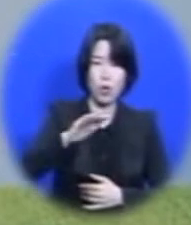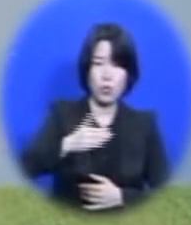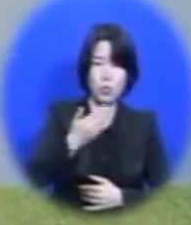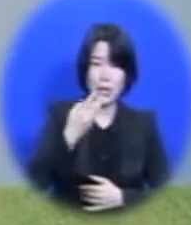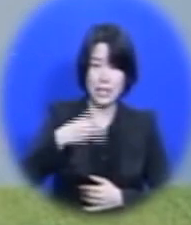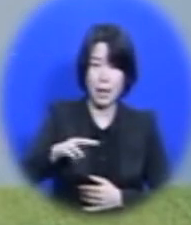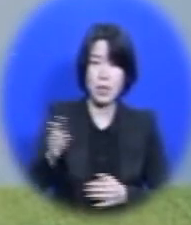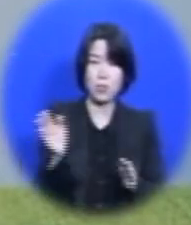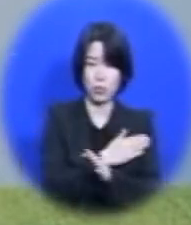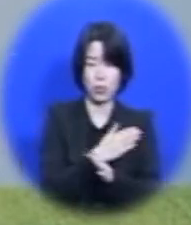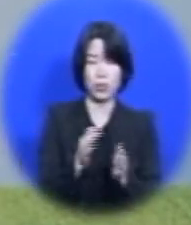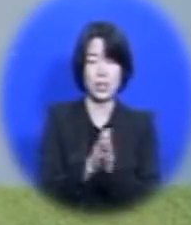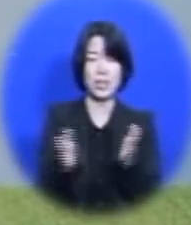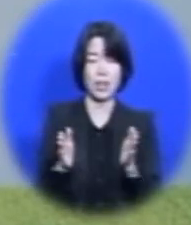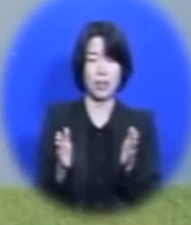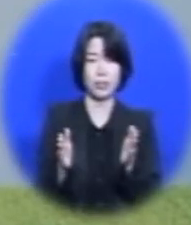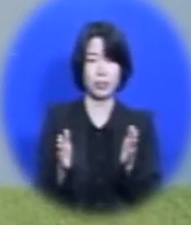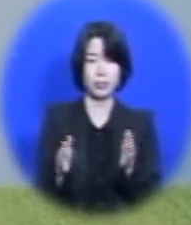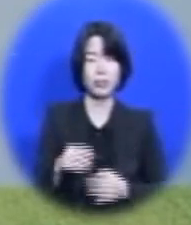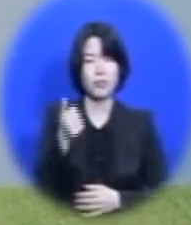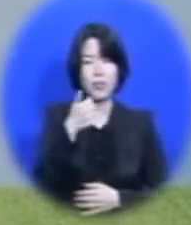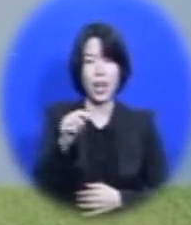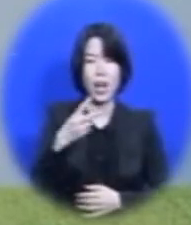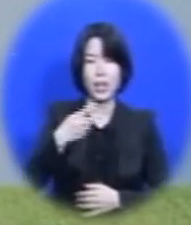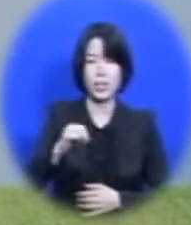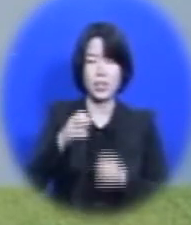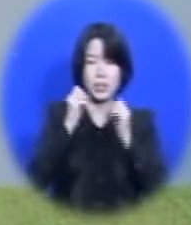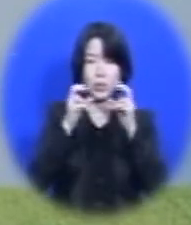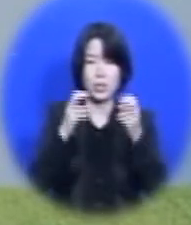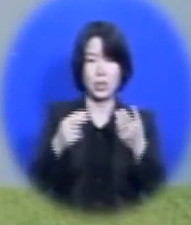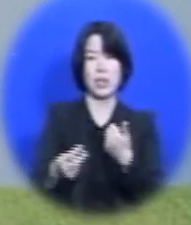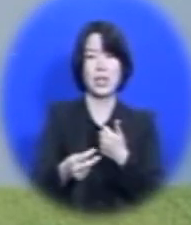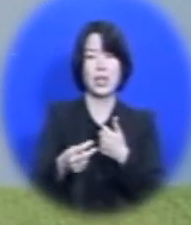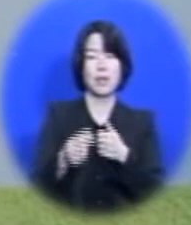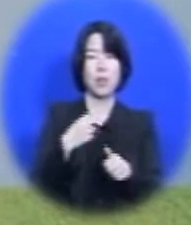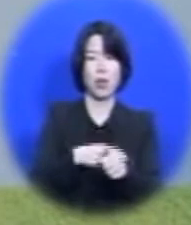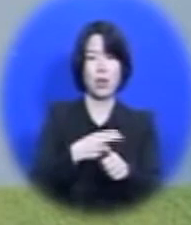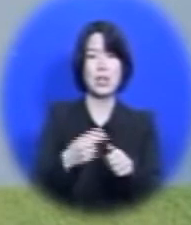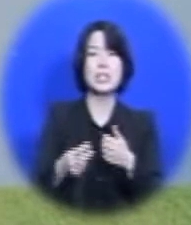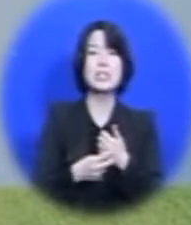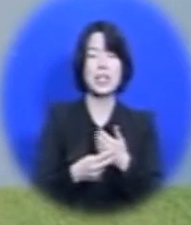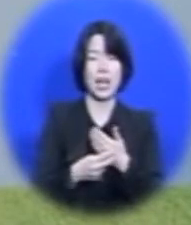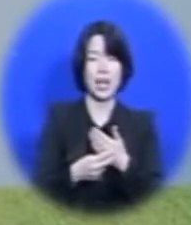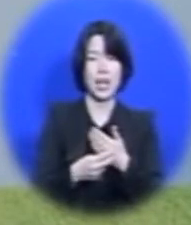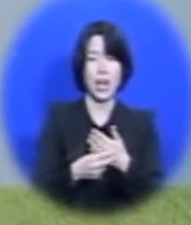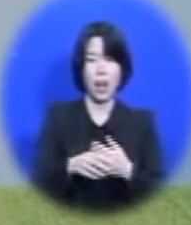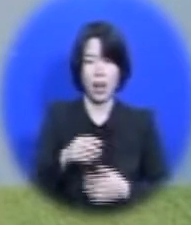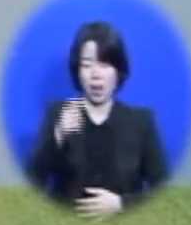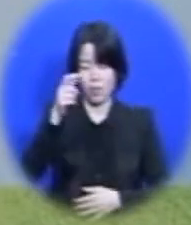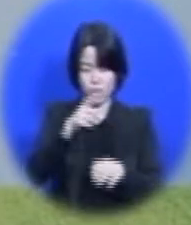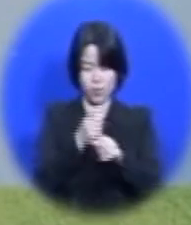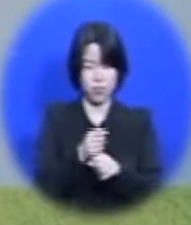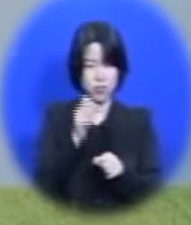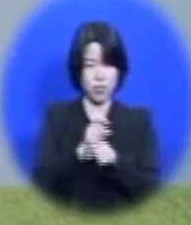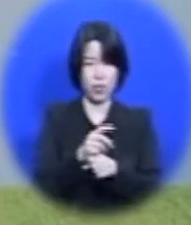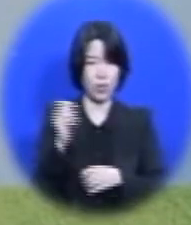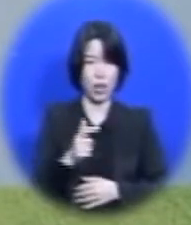된 겁니다. 근데 하디 선교사님은 의사였어요. 대단히 성격이 강한 분이고 의지도 강한